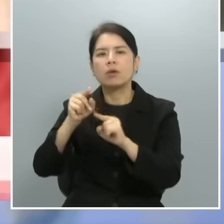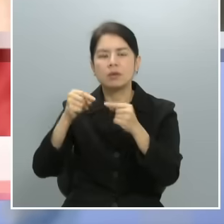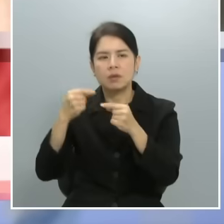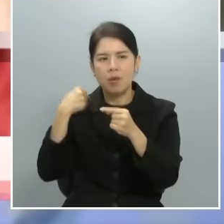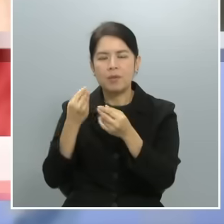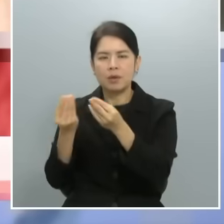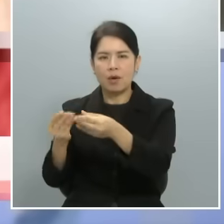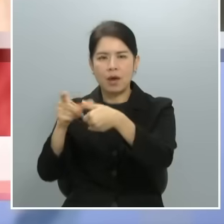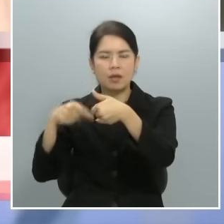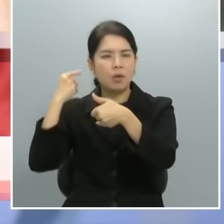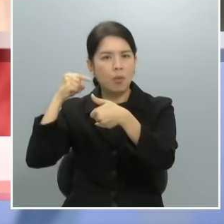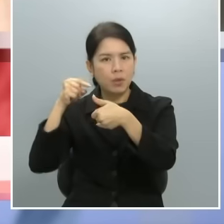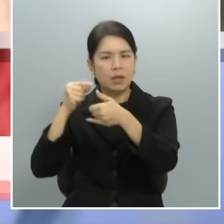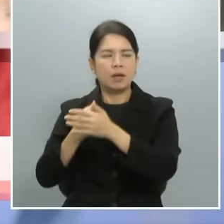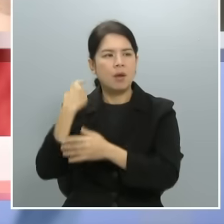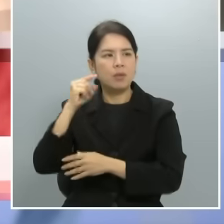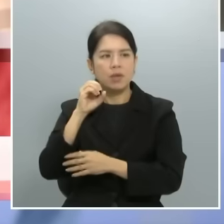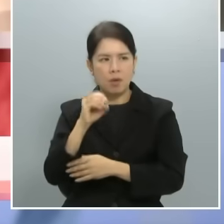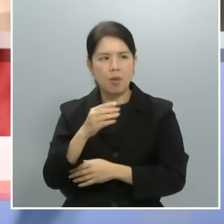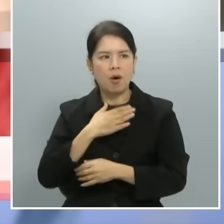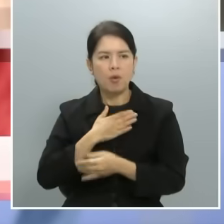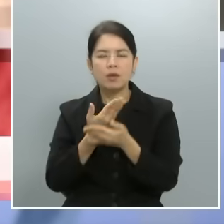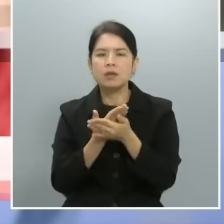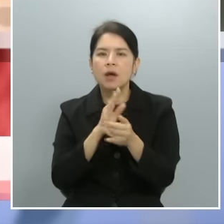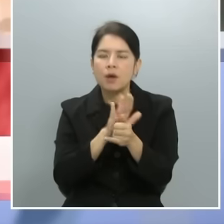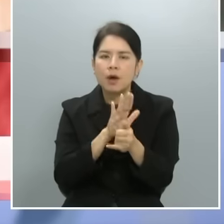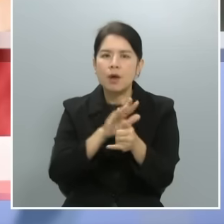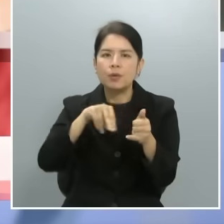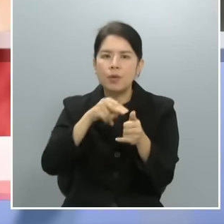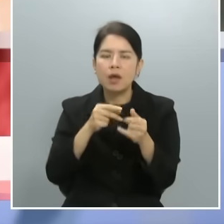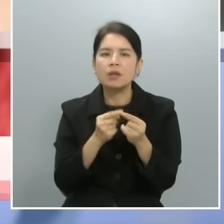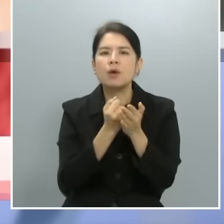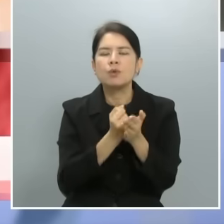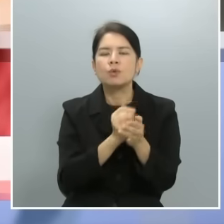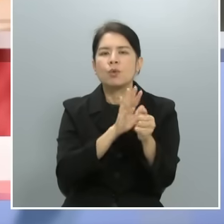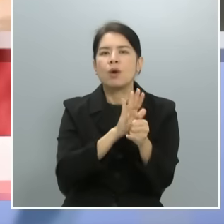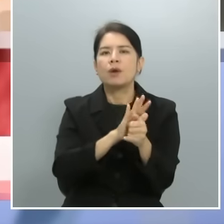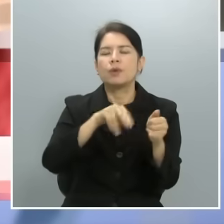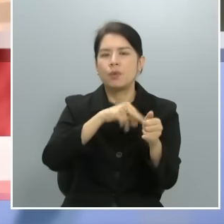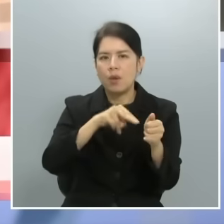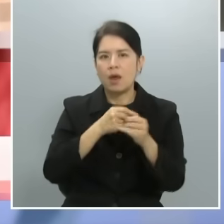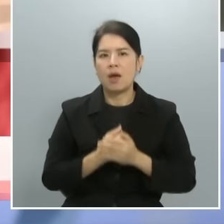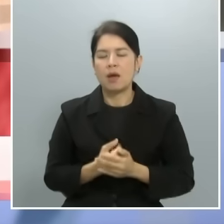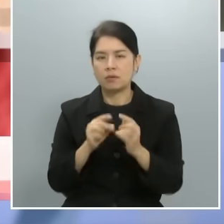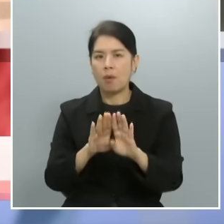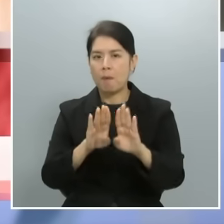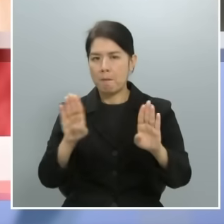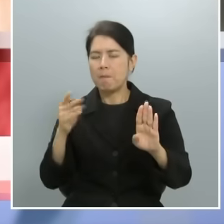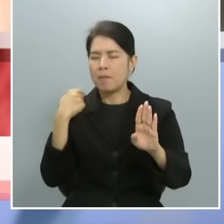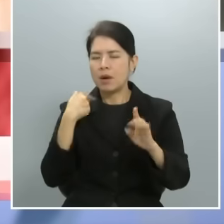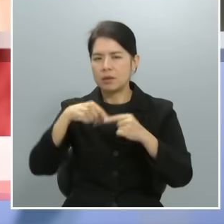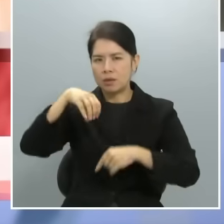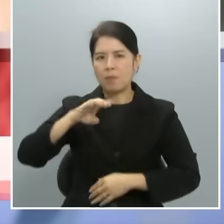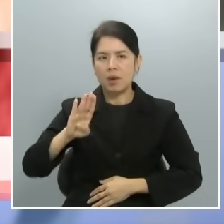ลอดพูดอย่างนี้แต่ไม่ต้องห่วงหวังให้ดูแลเพราะเราไม่มีใครนะเปิดมาสิบปีเมื่อหลังนั้นหกเจ็ดปีนี้ถึงจะให้เ